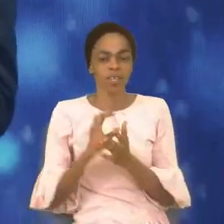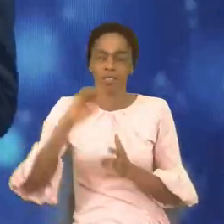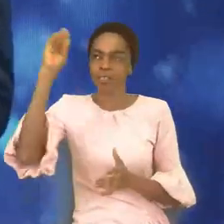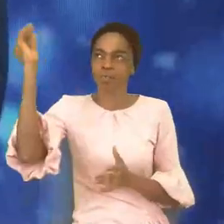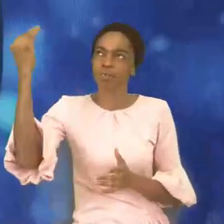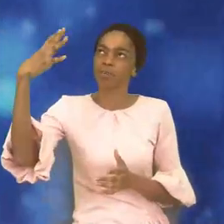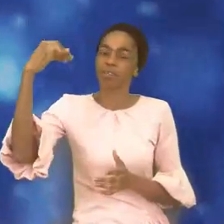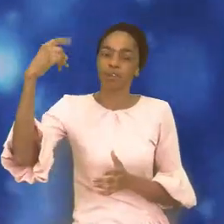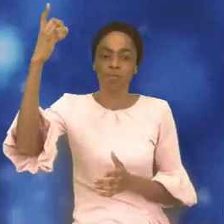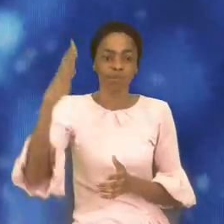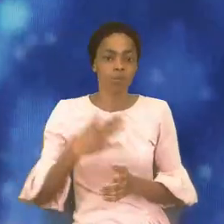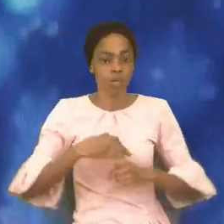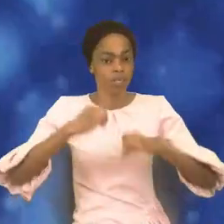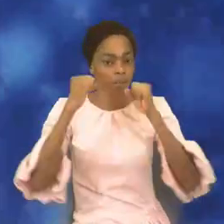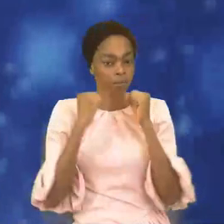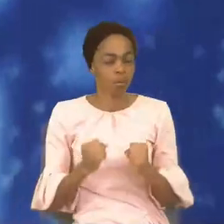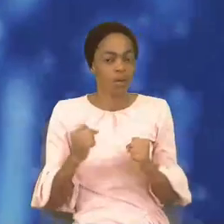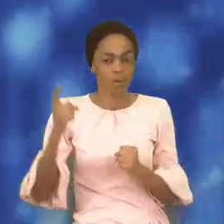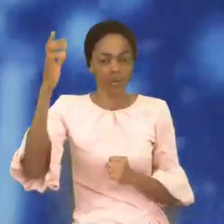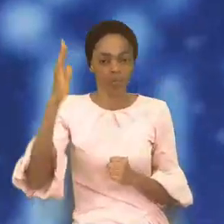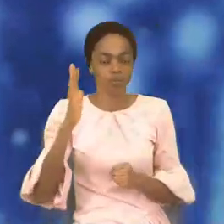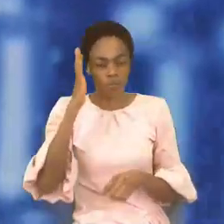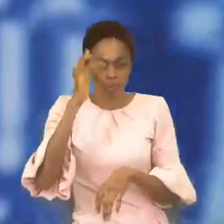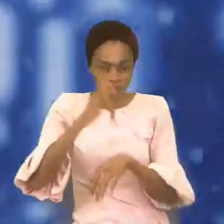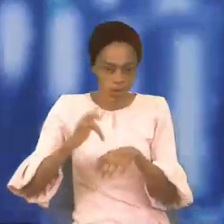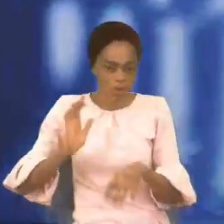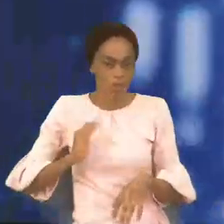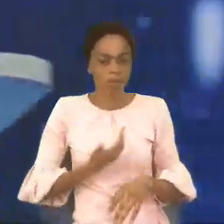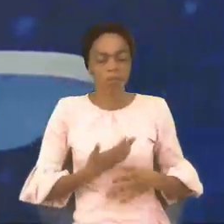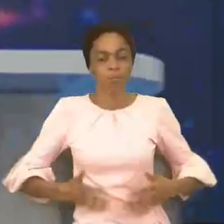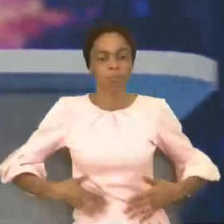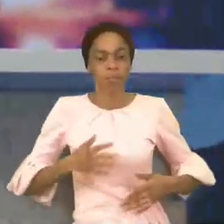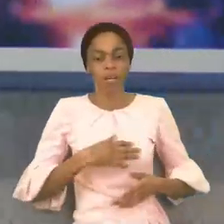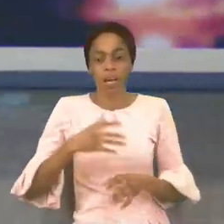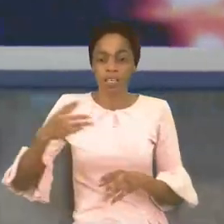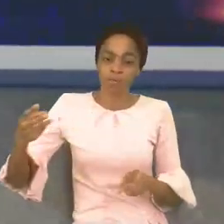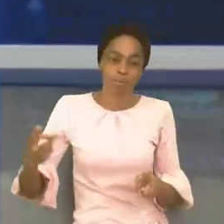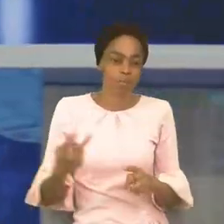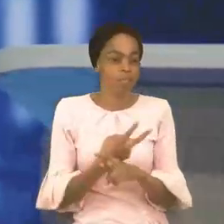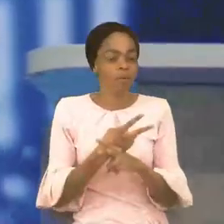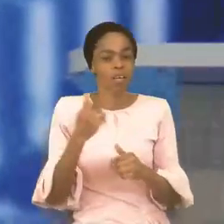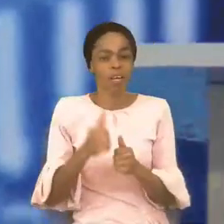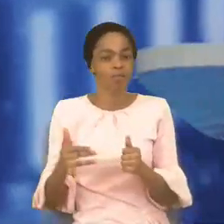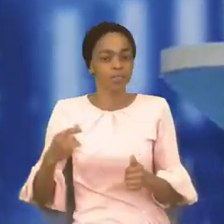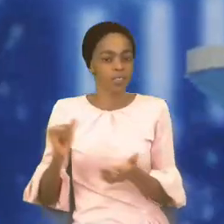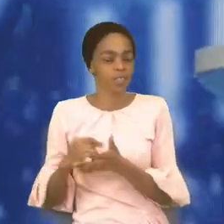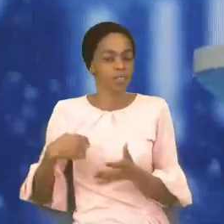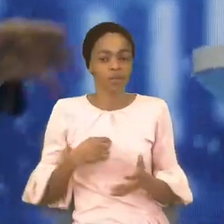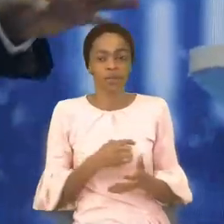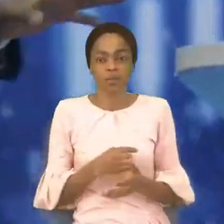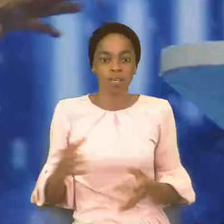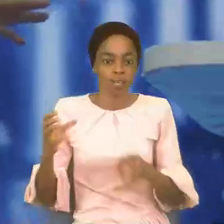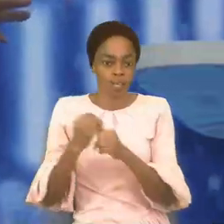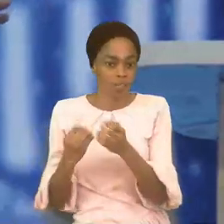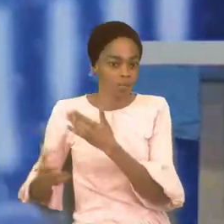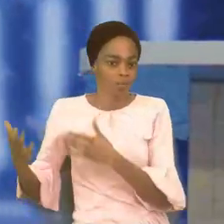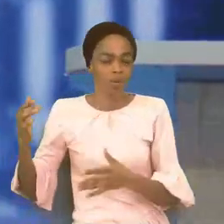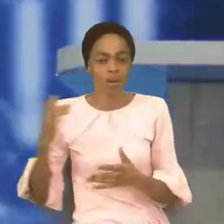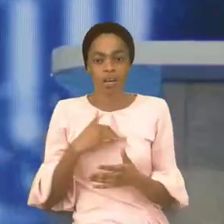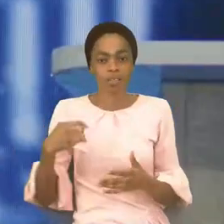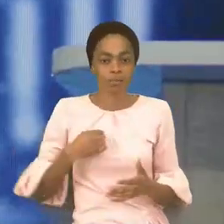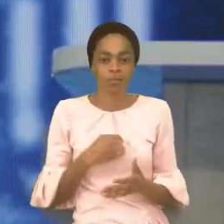Seigneur, aurait touché, multiplié toutes choses que nous avons eues avant. Et maintenant, nous sommes